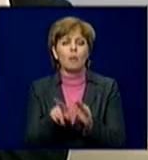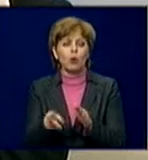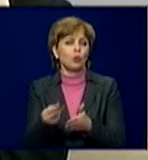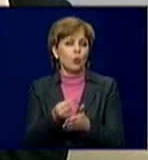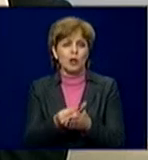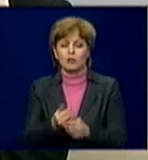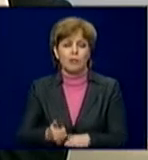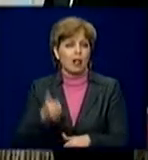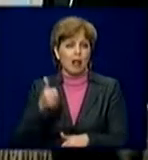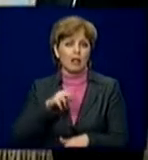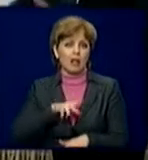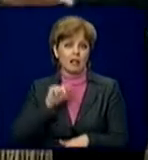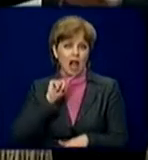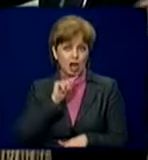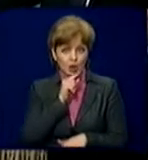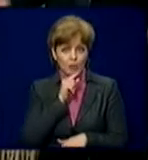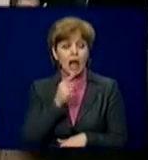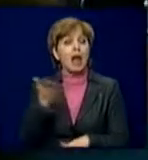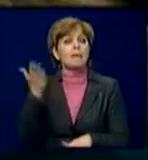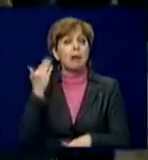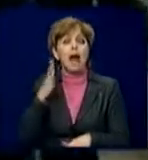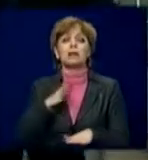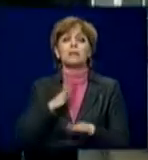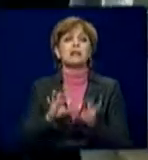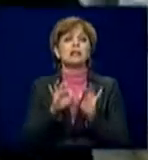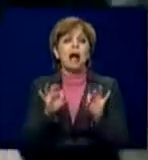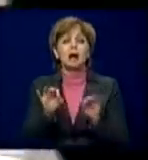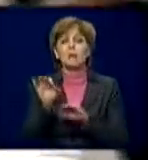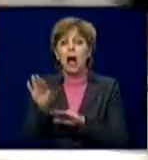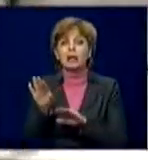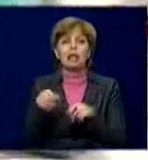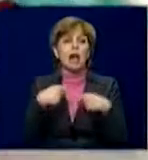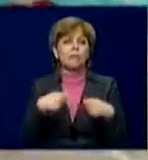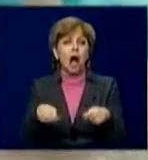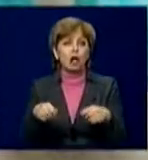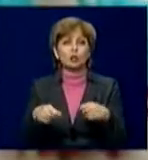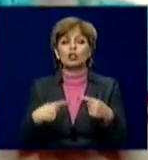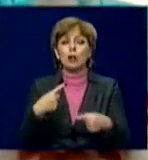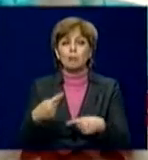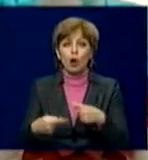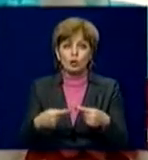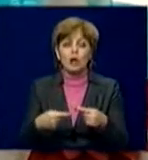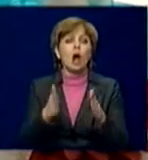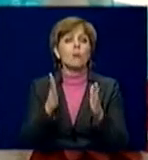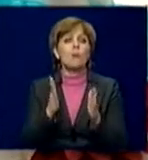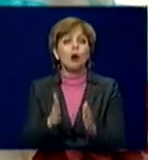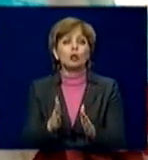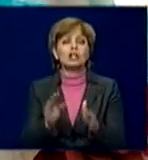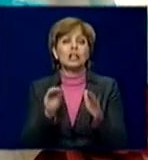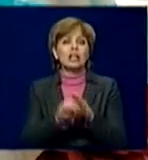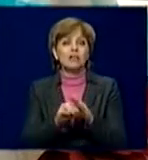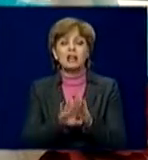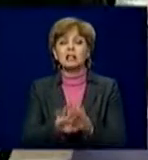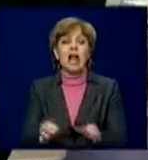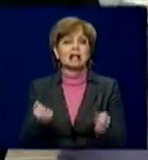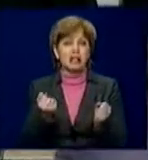labi Latvijas ekonomikai. Pērni jau tika sākts bankas pārdošanas process un apzināti potenciāli investori, taču pēc